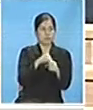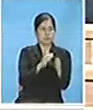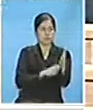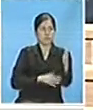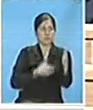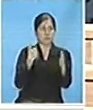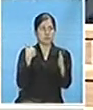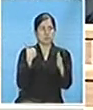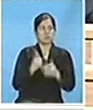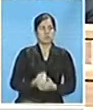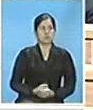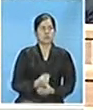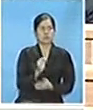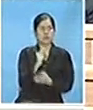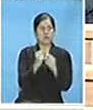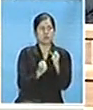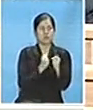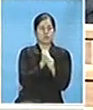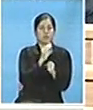ขาโอ้โหกันเลยครับเข้ามาปี